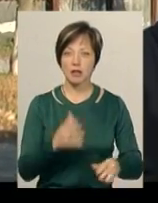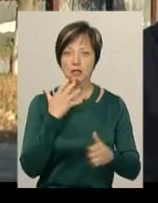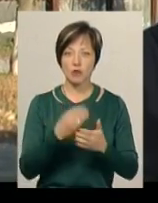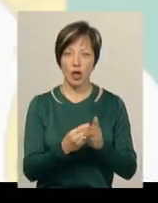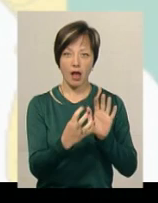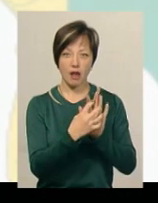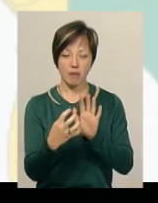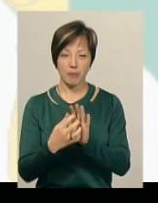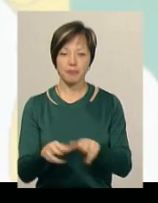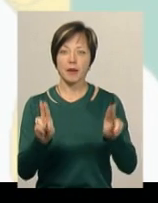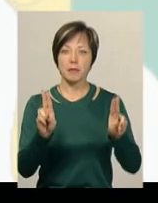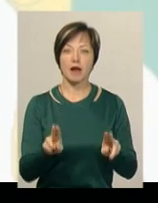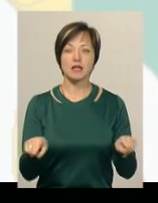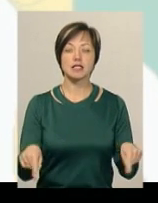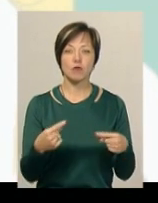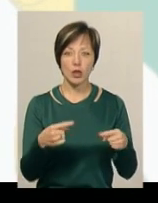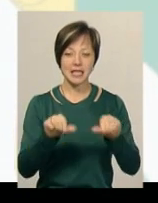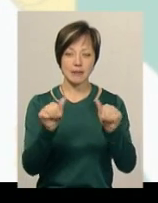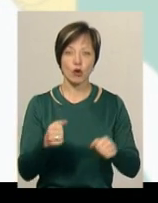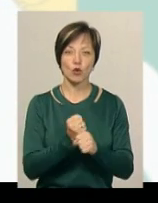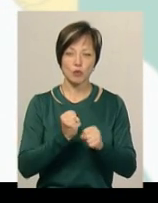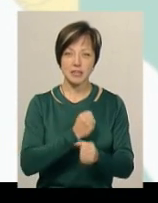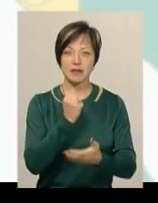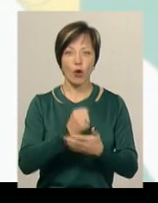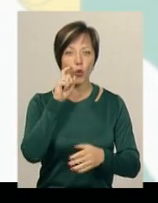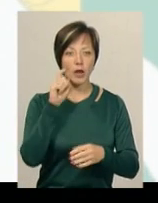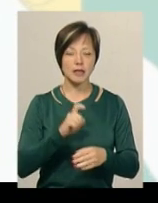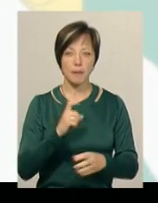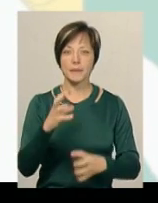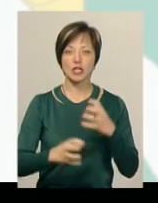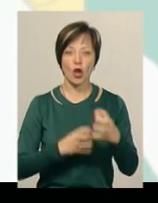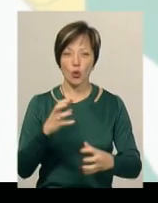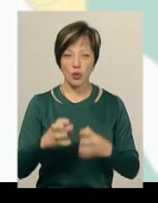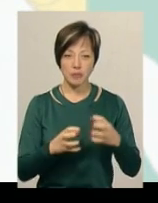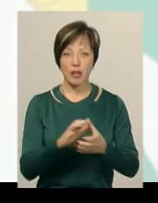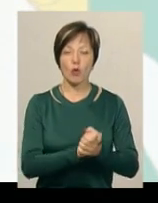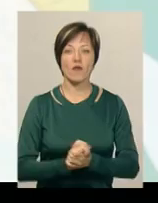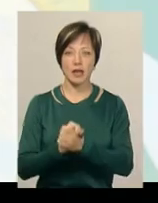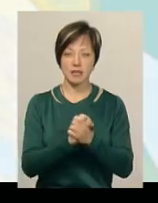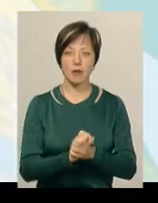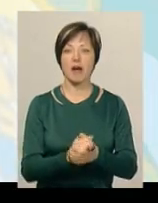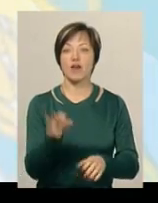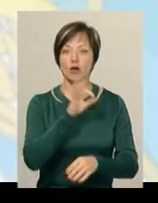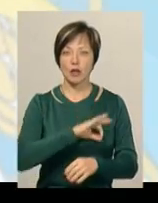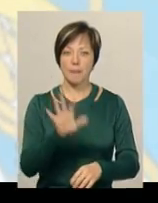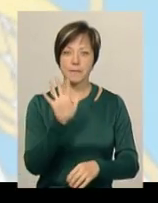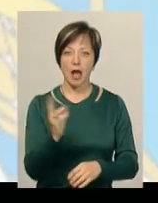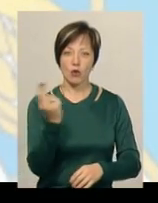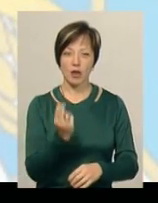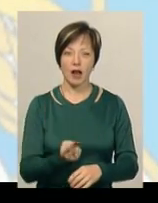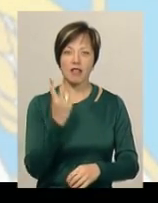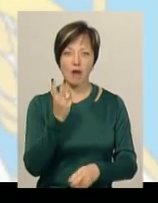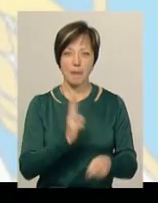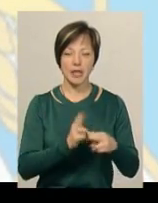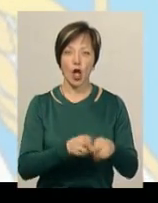своїх гербах. Правила створення символіки розроблені і затверджені українськими і міжнародними геральдичними товариствами. Використовується 5 кольорів та 2